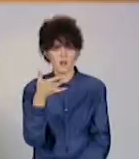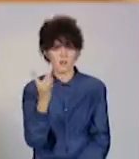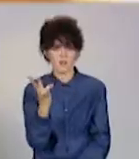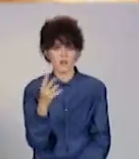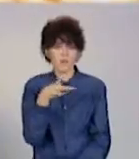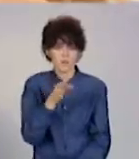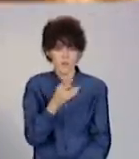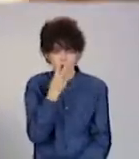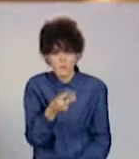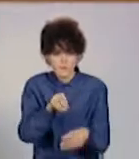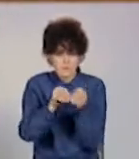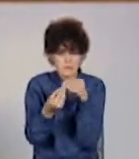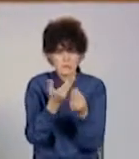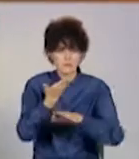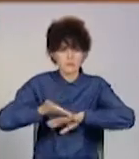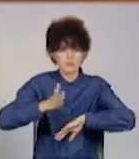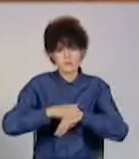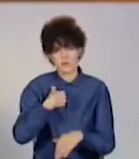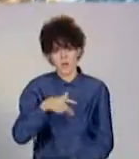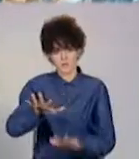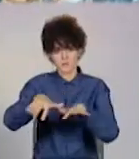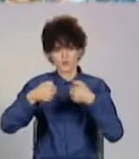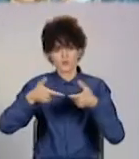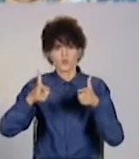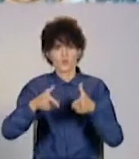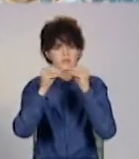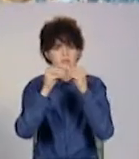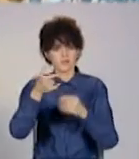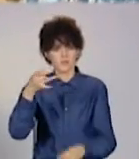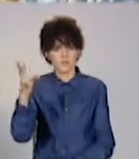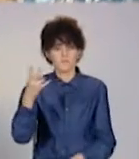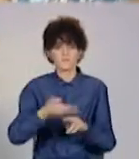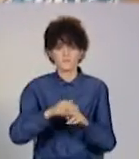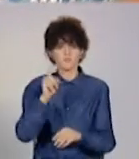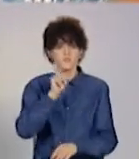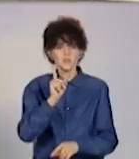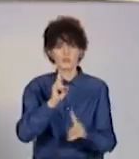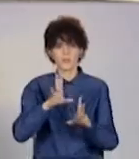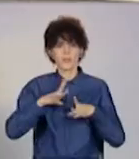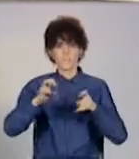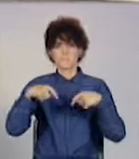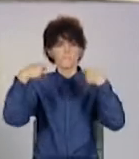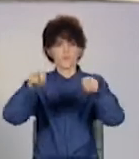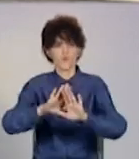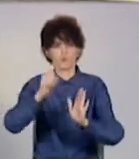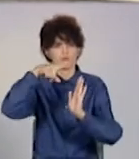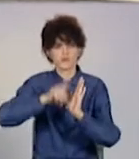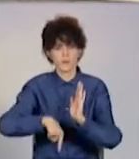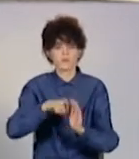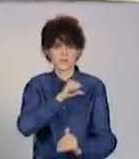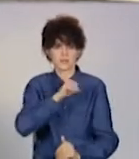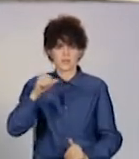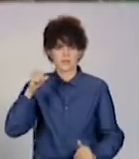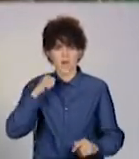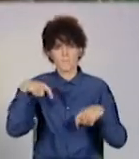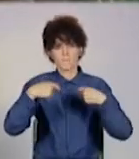гривен. Такий гурт діє у Києві. На Донеччині схема інша. Аби не віддати товар за дешево, господарі самі виносять